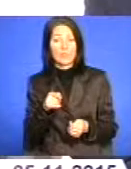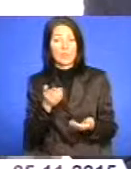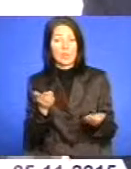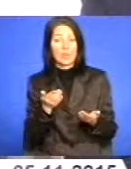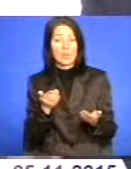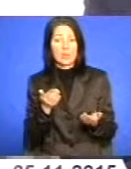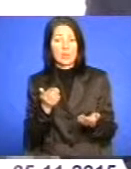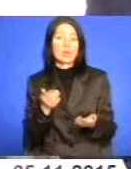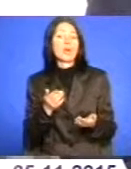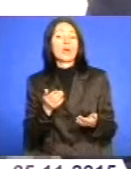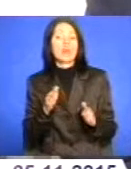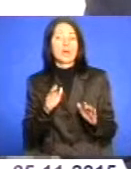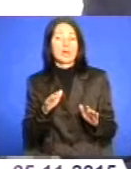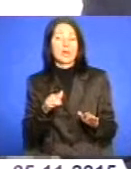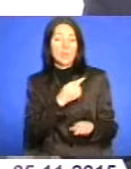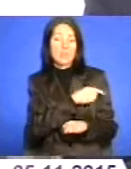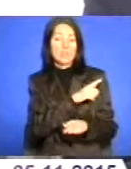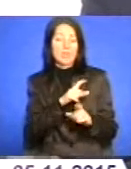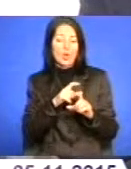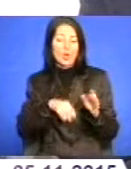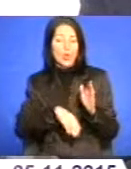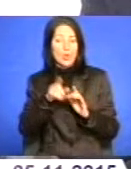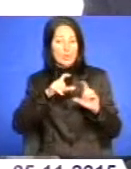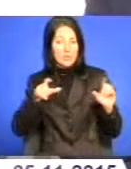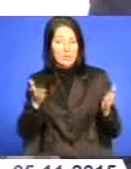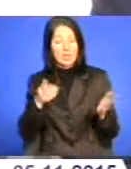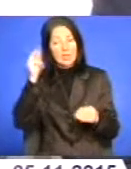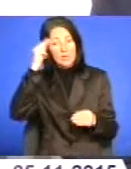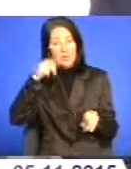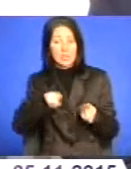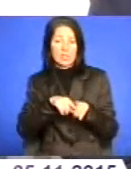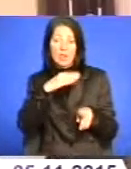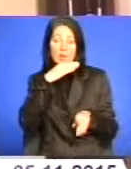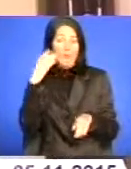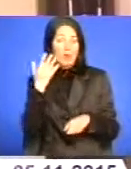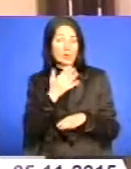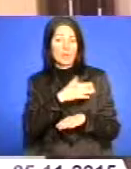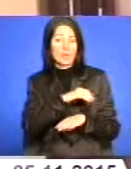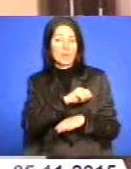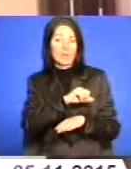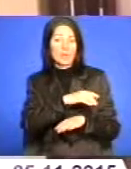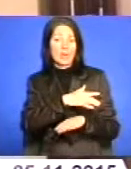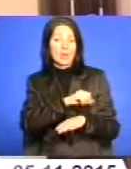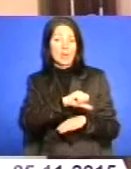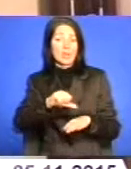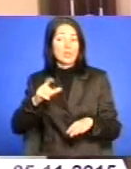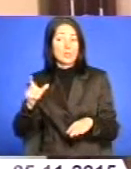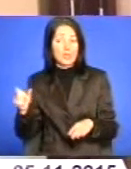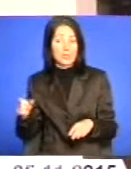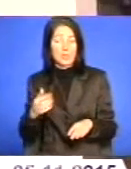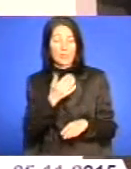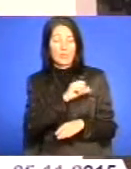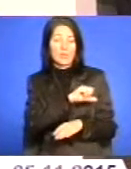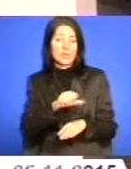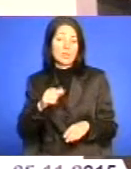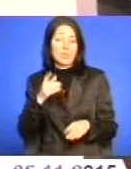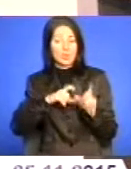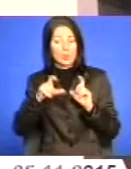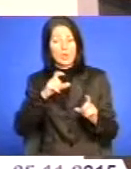одним із тих медичних університетів, де навчається так багато іноземців. Іноземні студенти розцінюють Тернопіль як спокійне